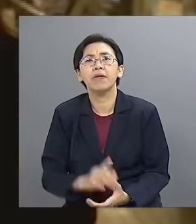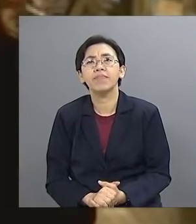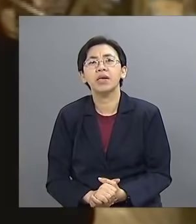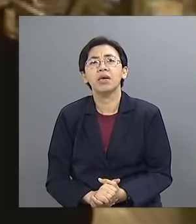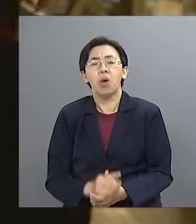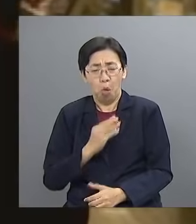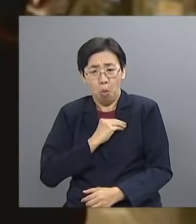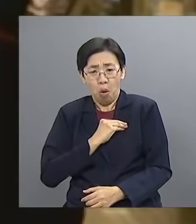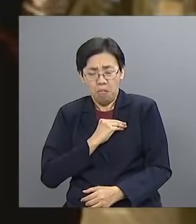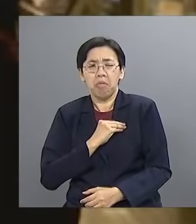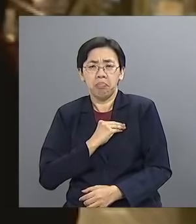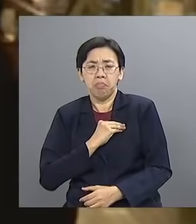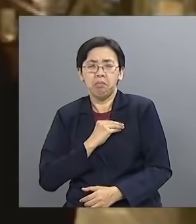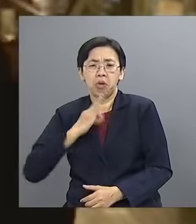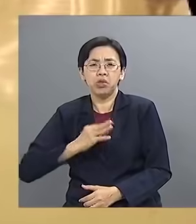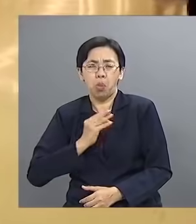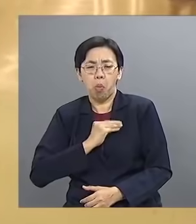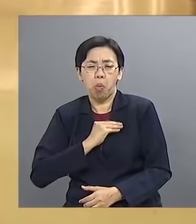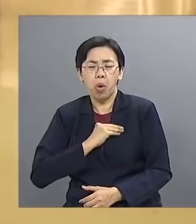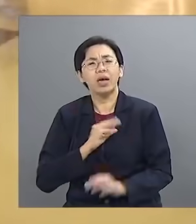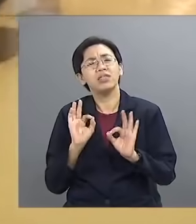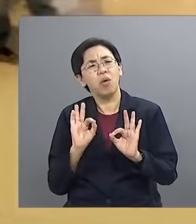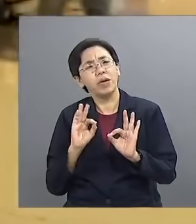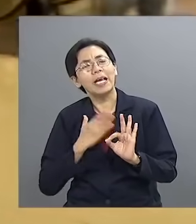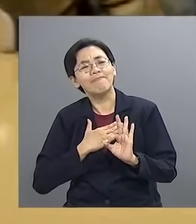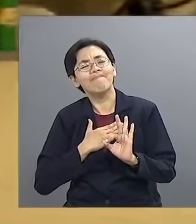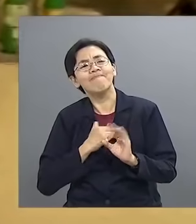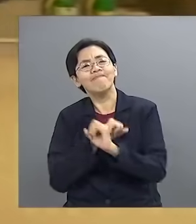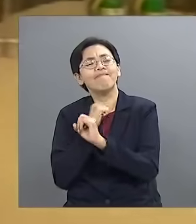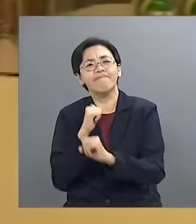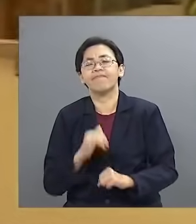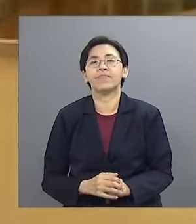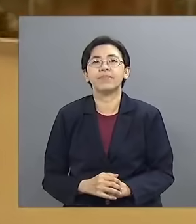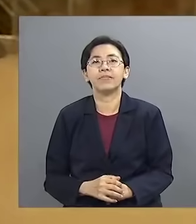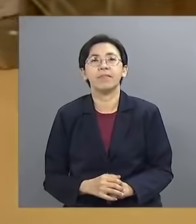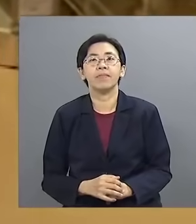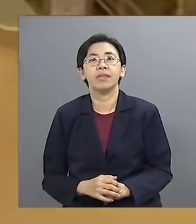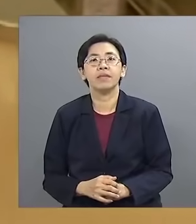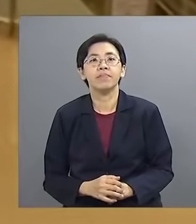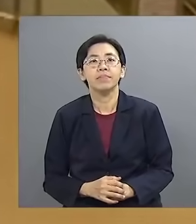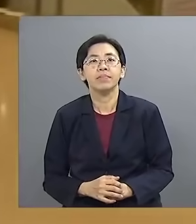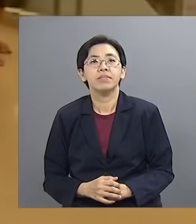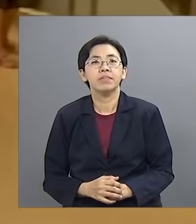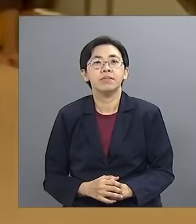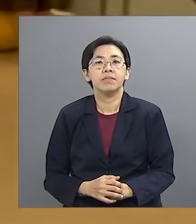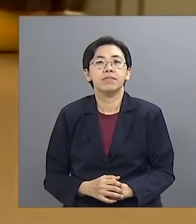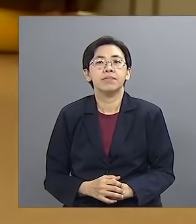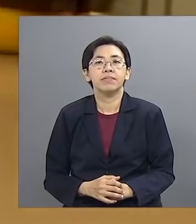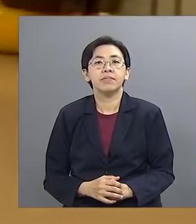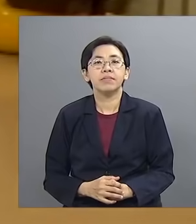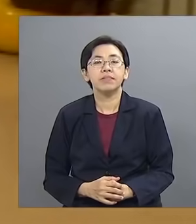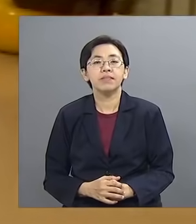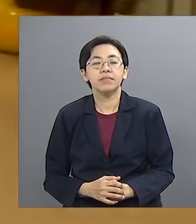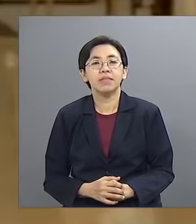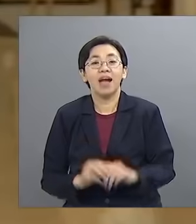นะคะแต่ว่ามันก็ยังโอเคอยู่ค่ะ ส่วนมาตรการจากทางห้างสรรพสินค้าที่ถือเป็นด่านคัดกรองด่านแร